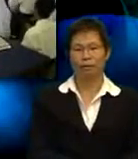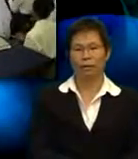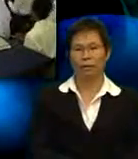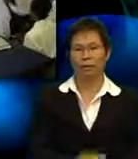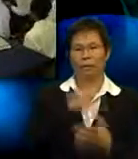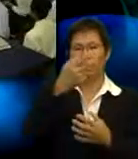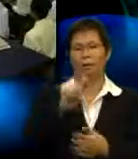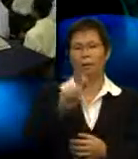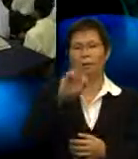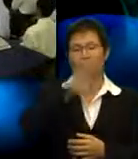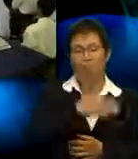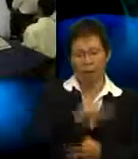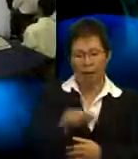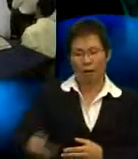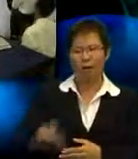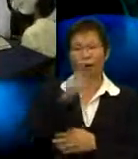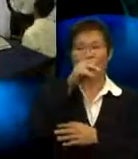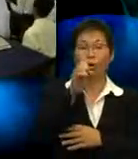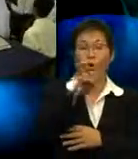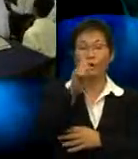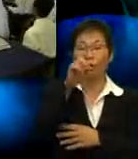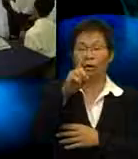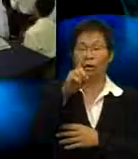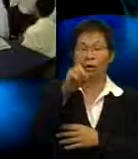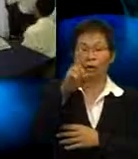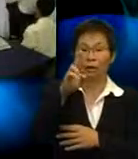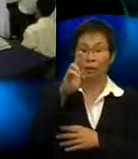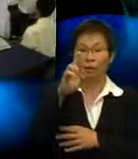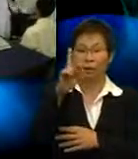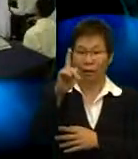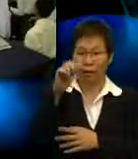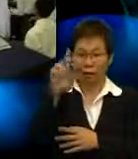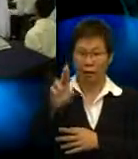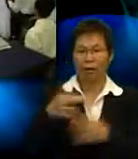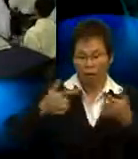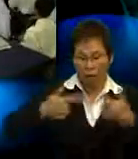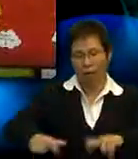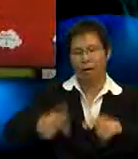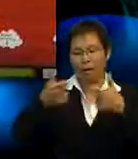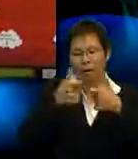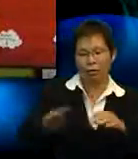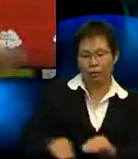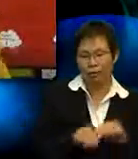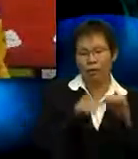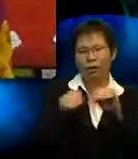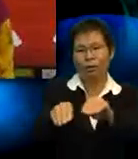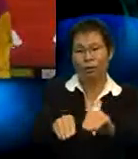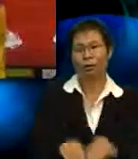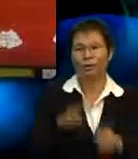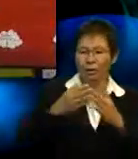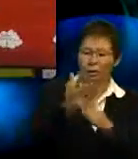Bahan konduktor, benarkan elektrik laluinya. Senyum.